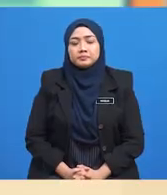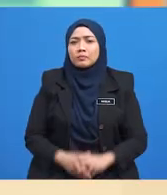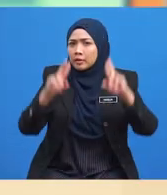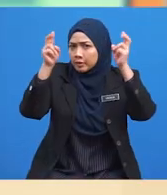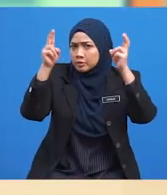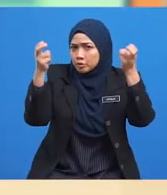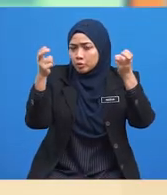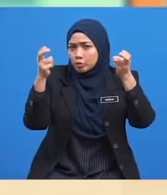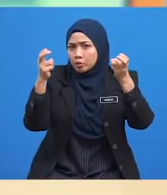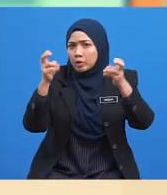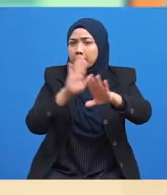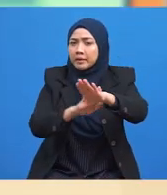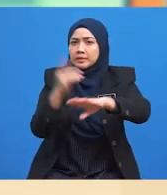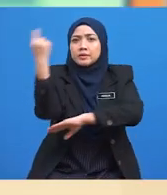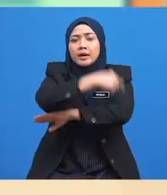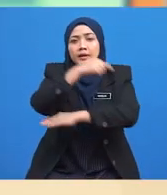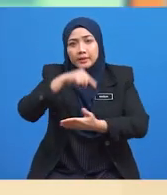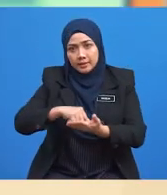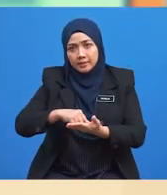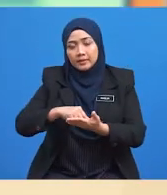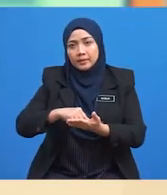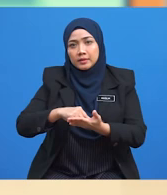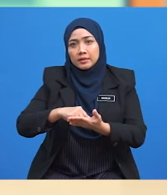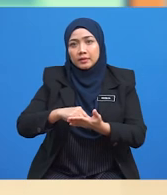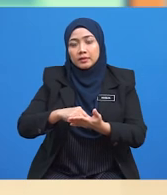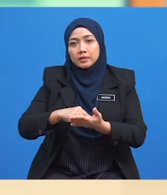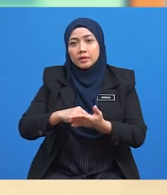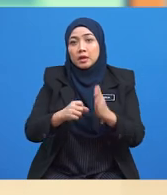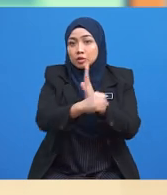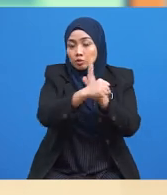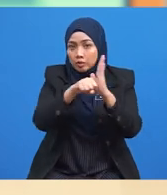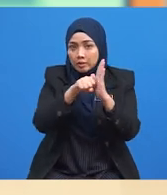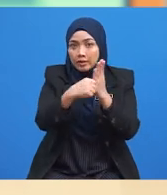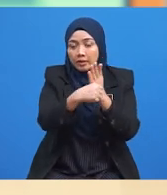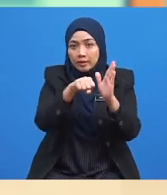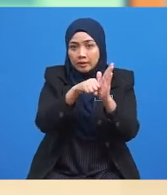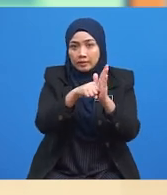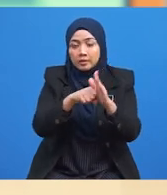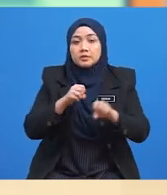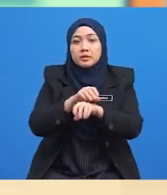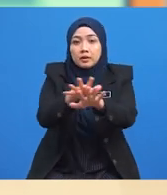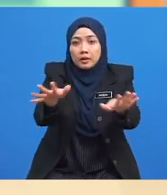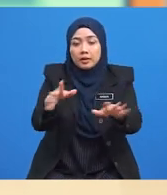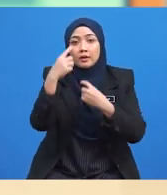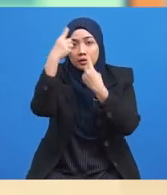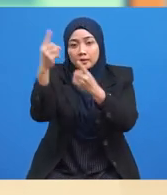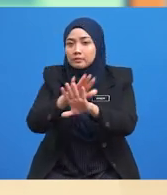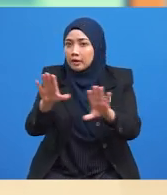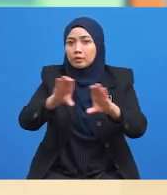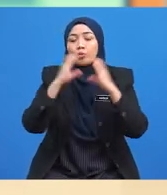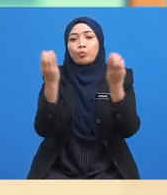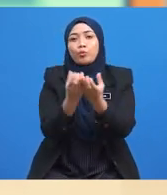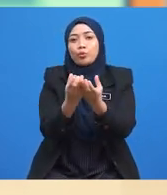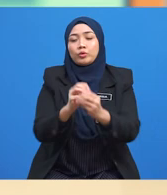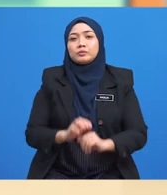Topik yang kita akan pelajari pada kali ini ialah sukatan serakan data tak terkumpul.